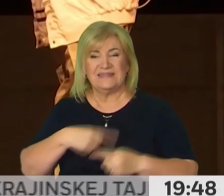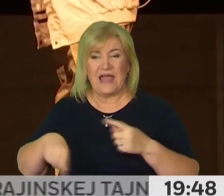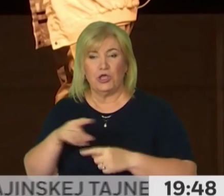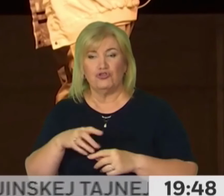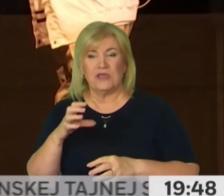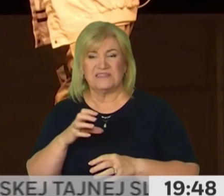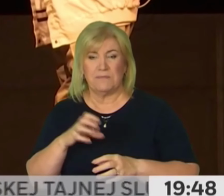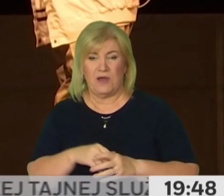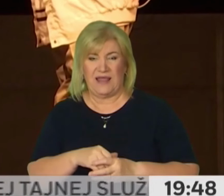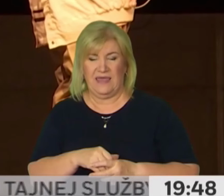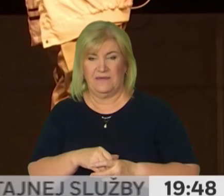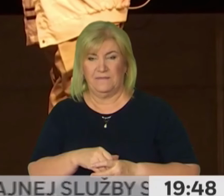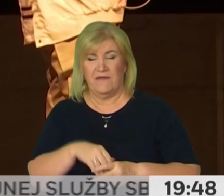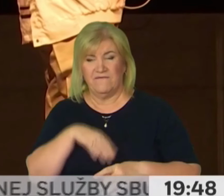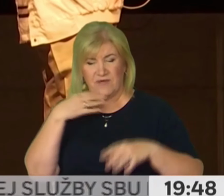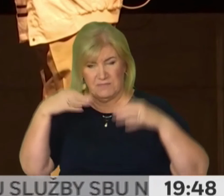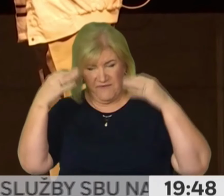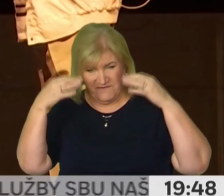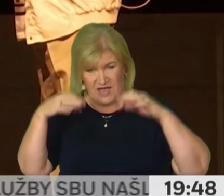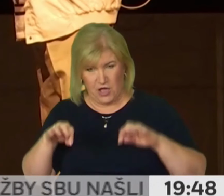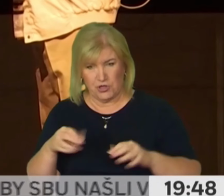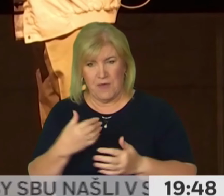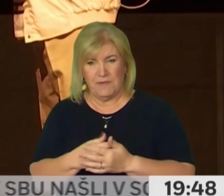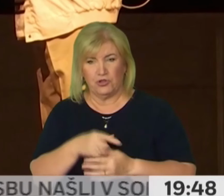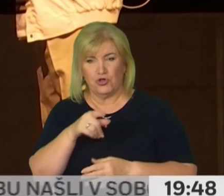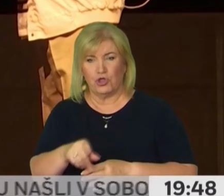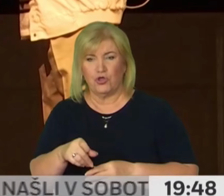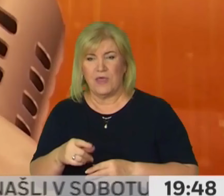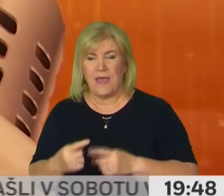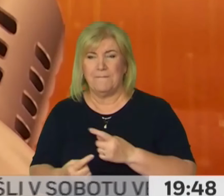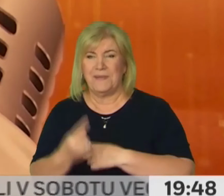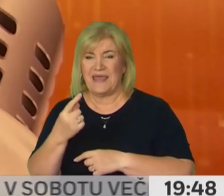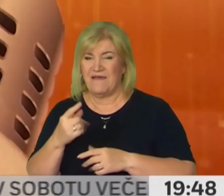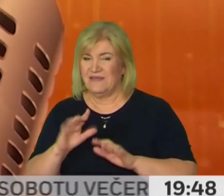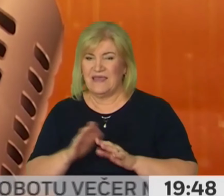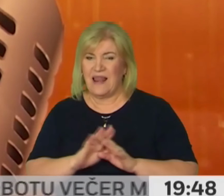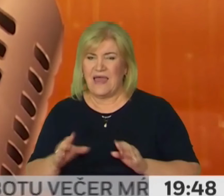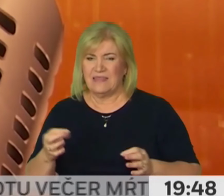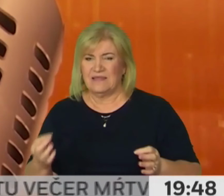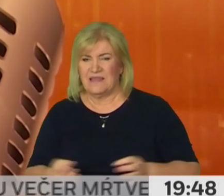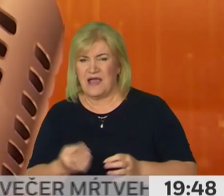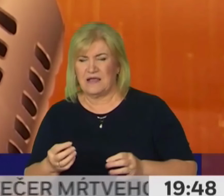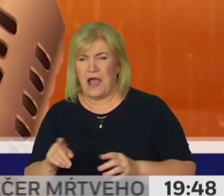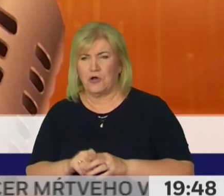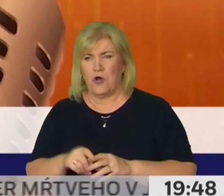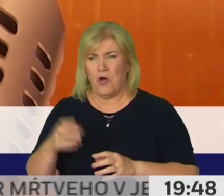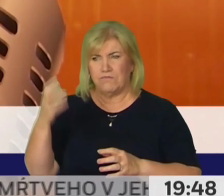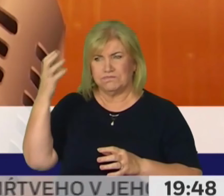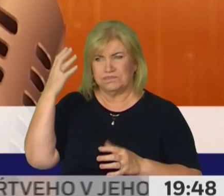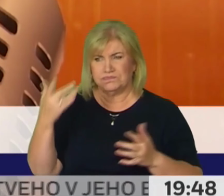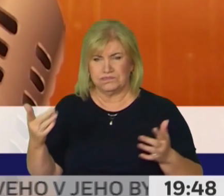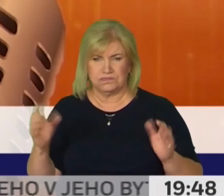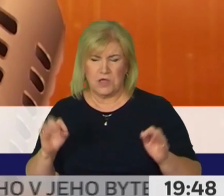Cmorej. Veľmi si to vážim, pretože je to prejav nielen voľakého mecenáša, ale je to